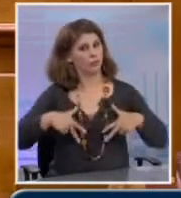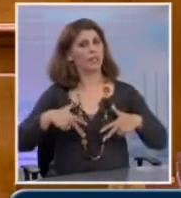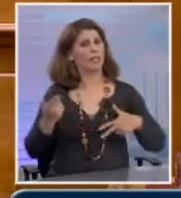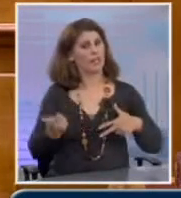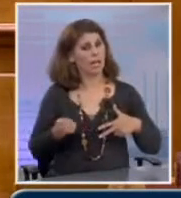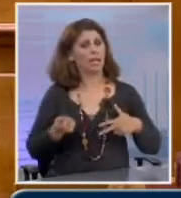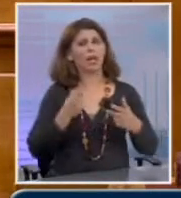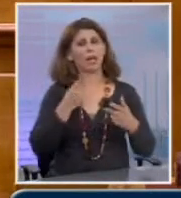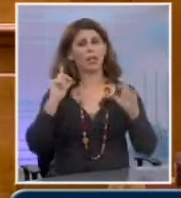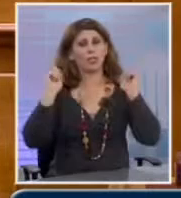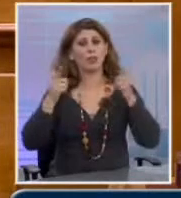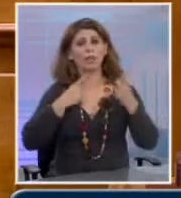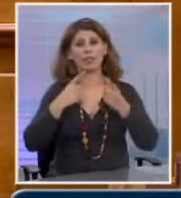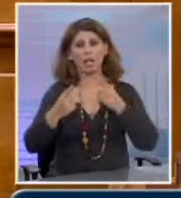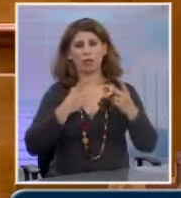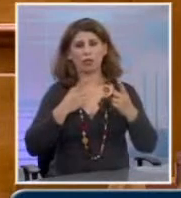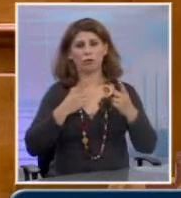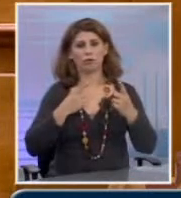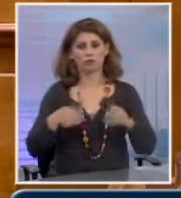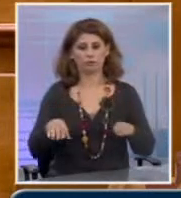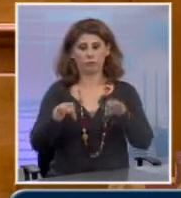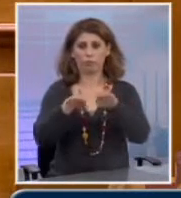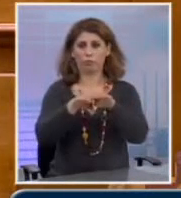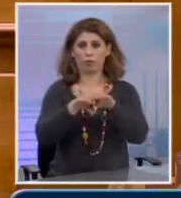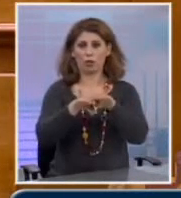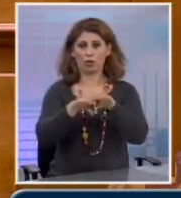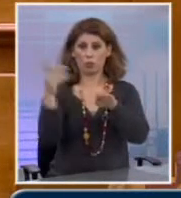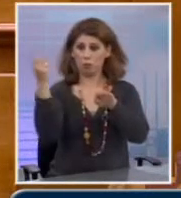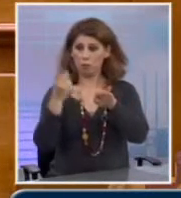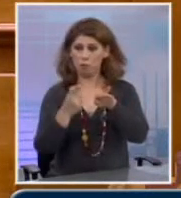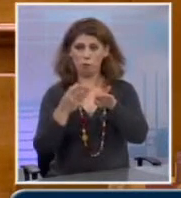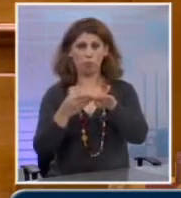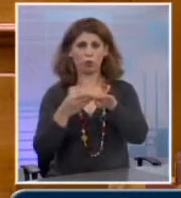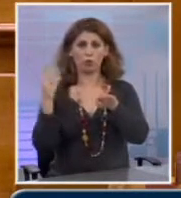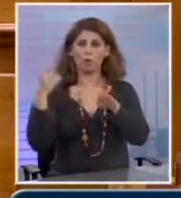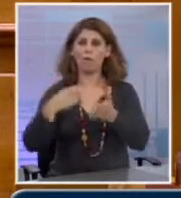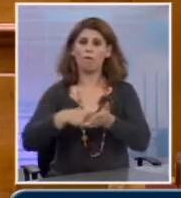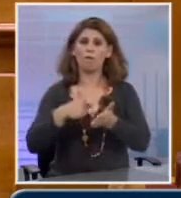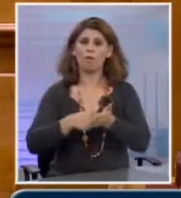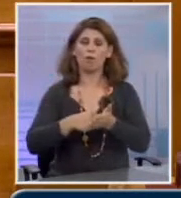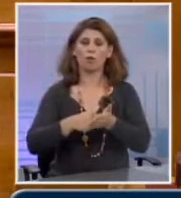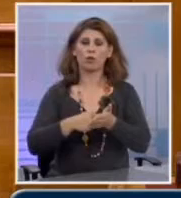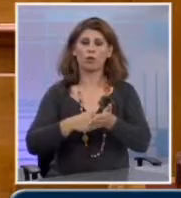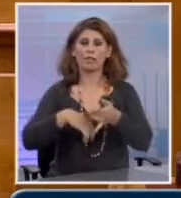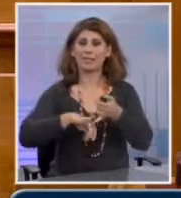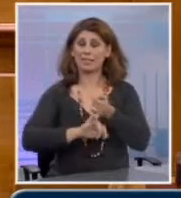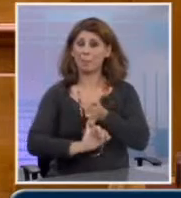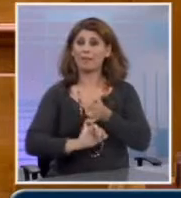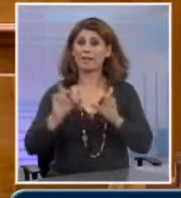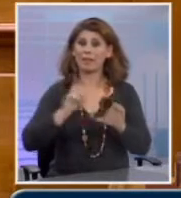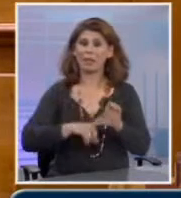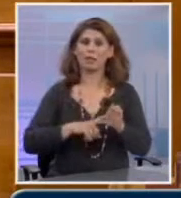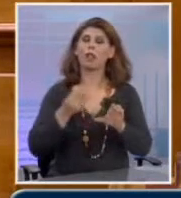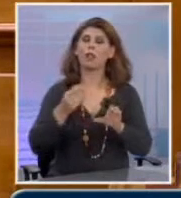δημοκρατικό διάλογο. Η εξίσωση του ποσοστού φορολογίας του ΟΠΑ με τις στοιχηματικές εταιρείες